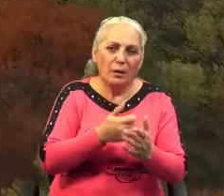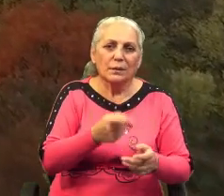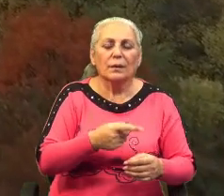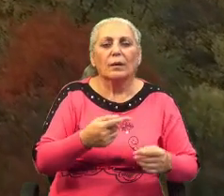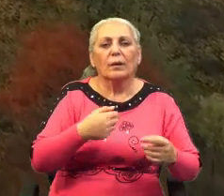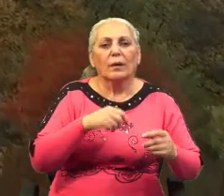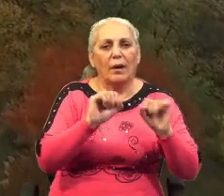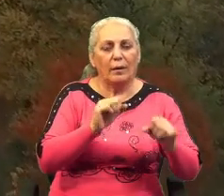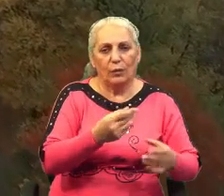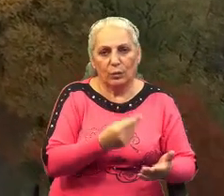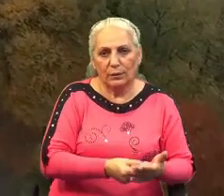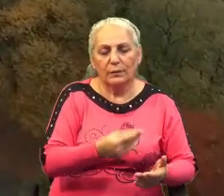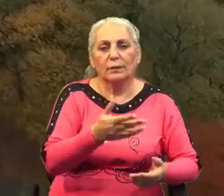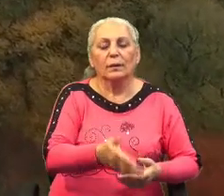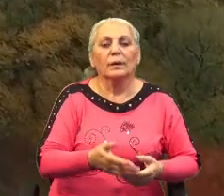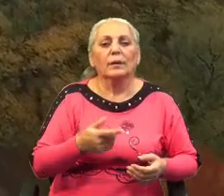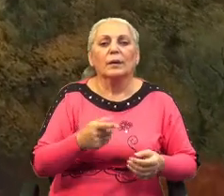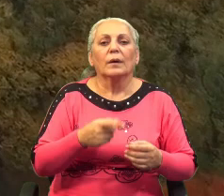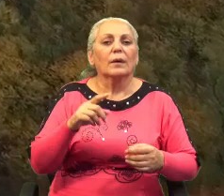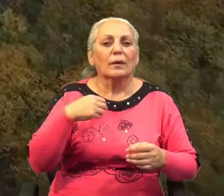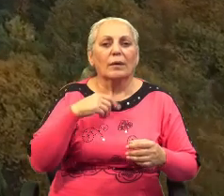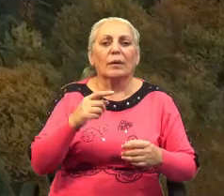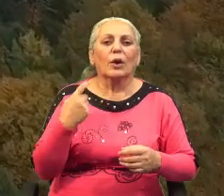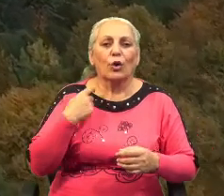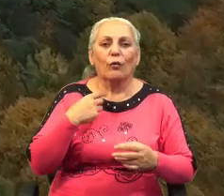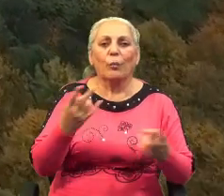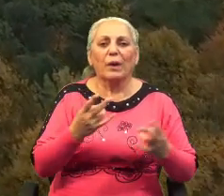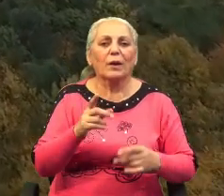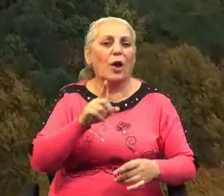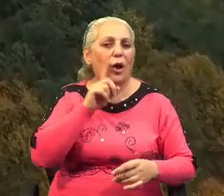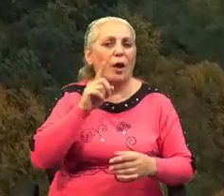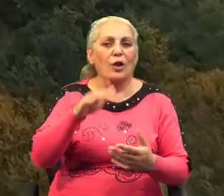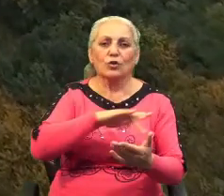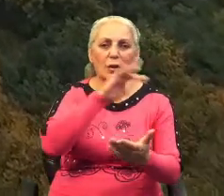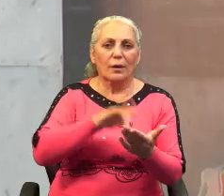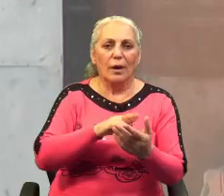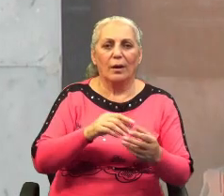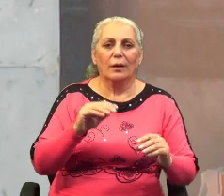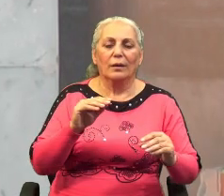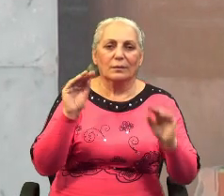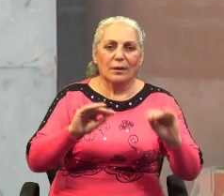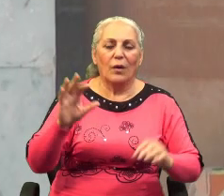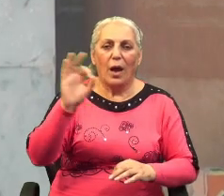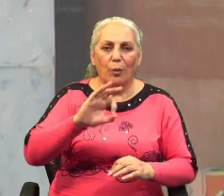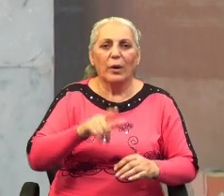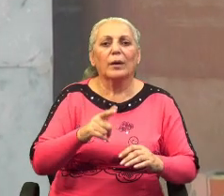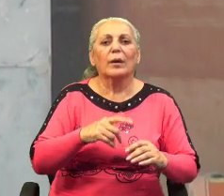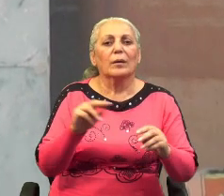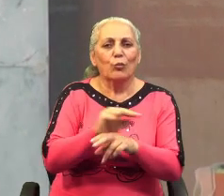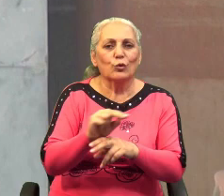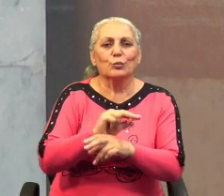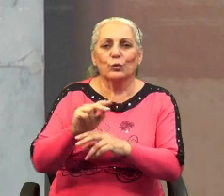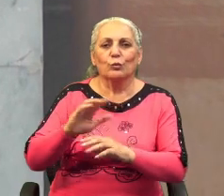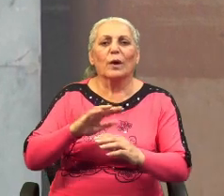Վանաձորը երբեմնի կանաչ քաղաք դարձնելու ծրագիրը նպատակային է, վերանորոգվում ու բարեկարգվում են քայլուղիներն ու այգիները,